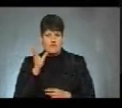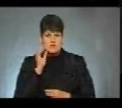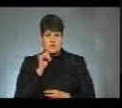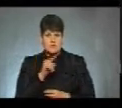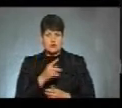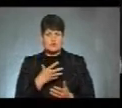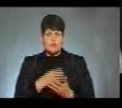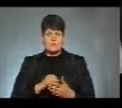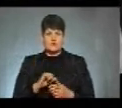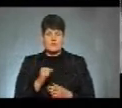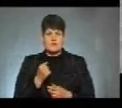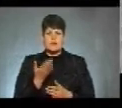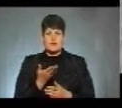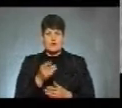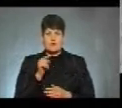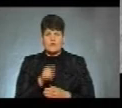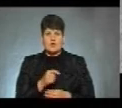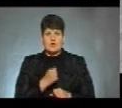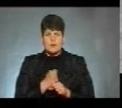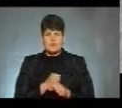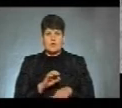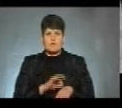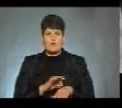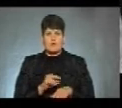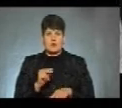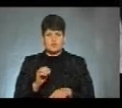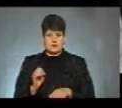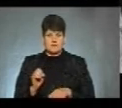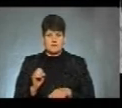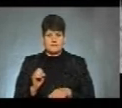своїм товаришем, якому ви робите боляче. Тобто,